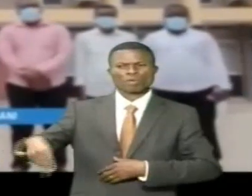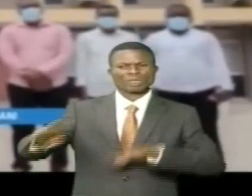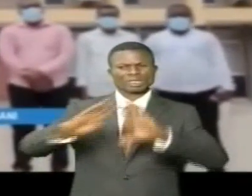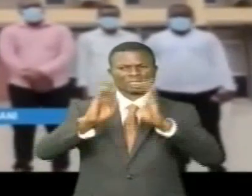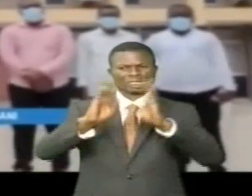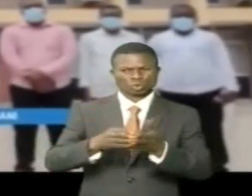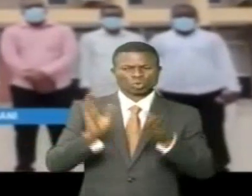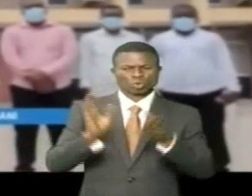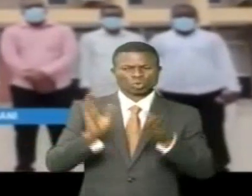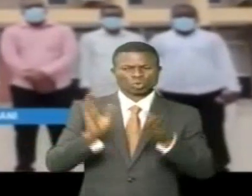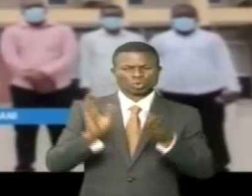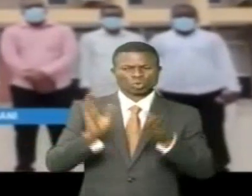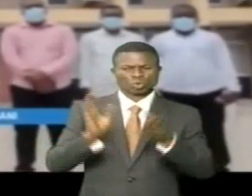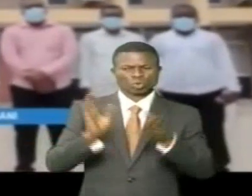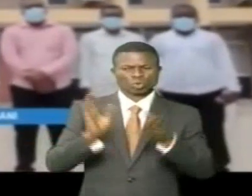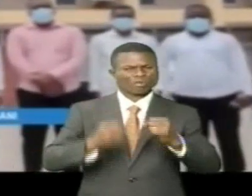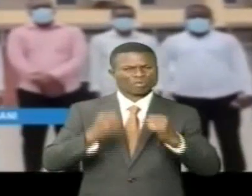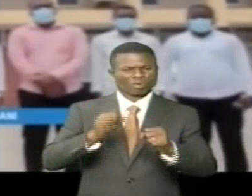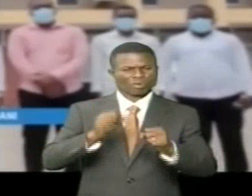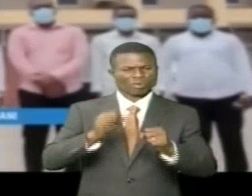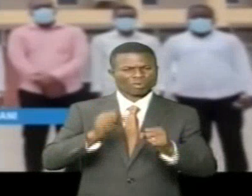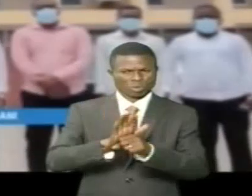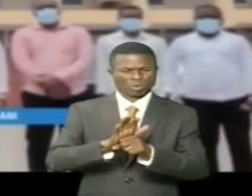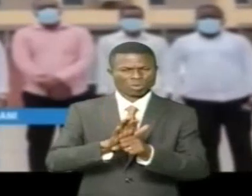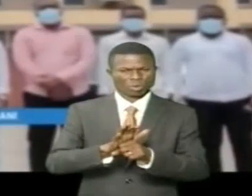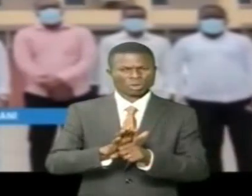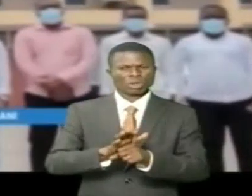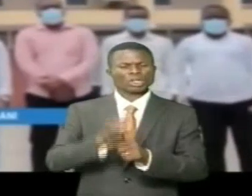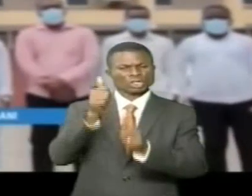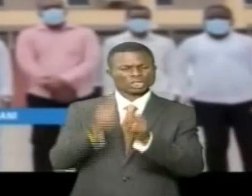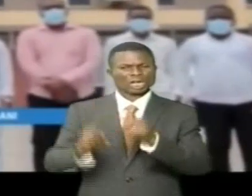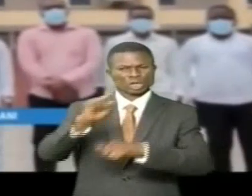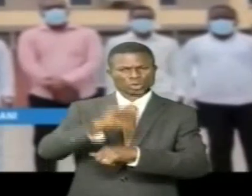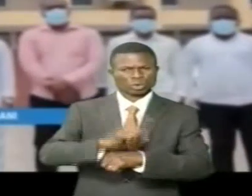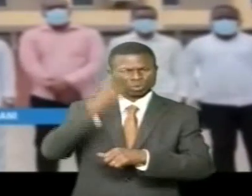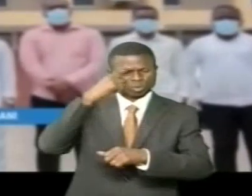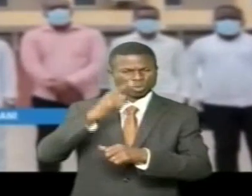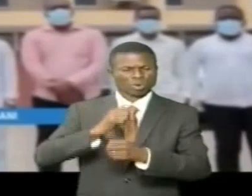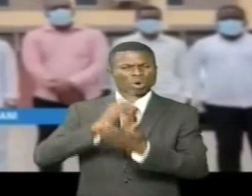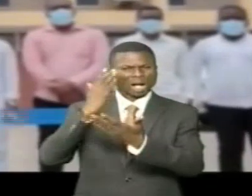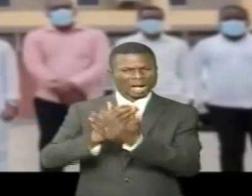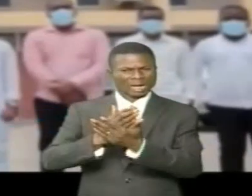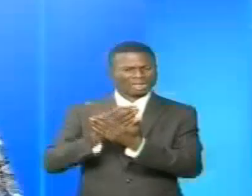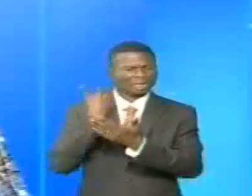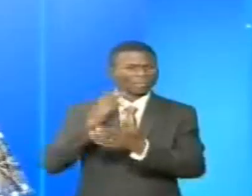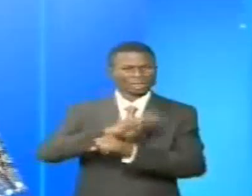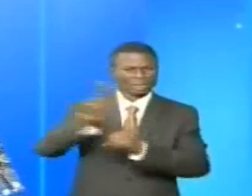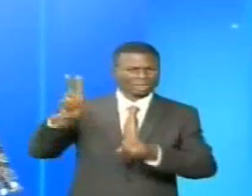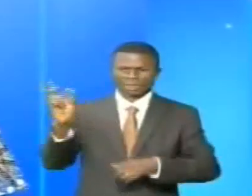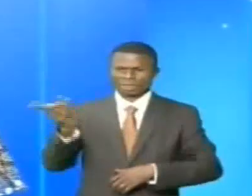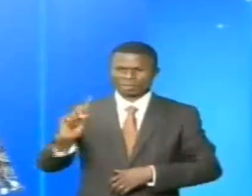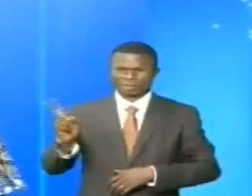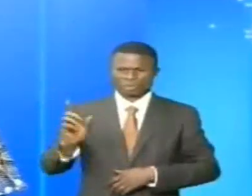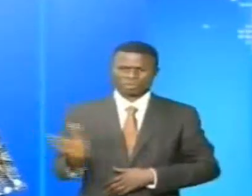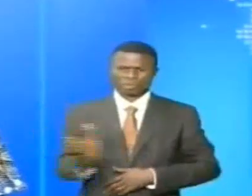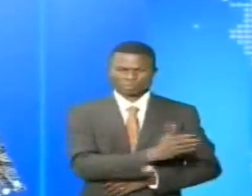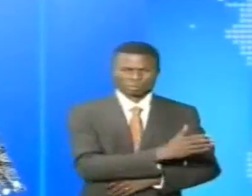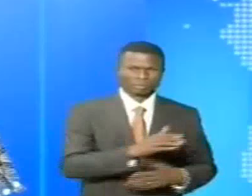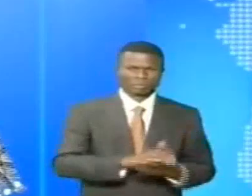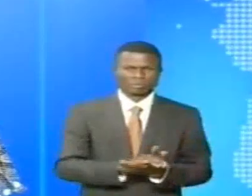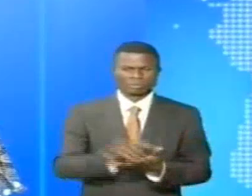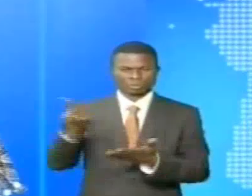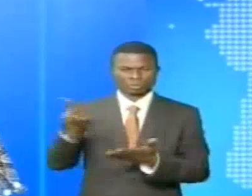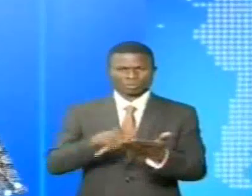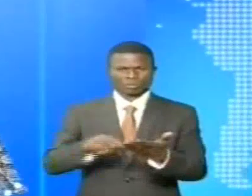et lutte toujours sans tambour ni fanfare contre la COVID-19. Vous avez sûrement corrigé avec nous,